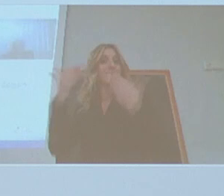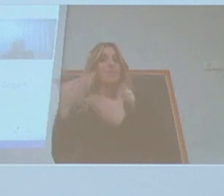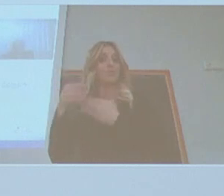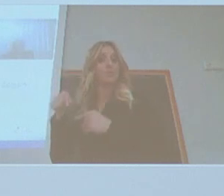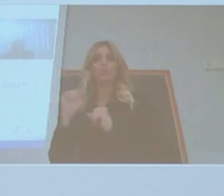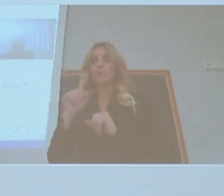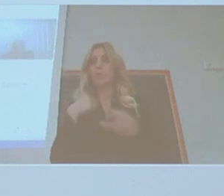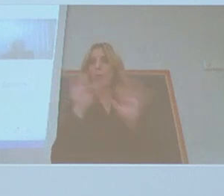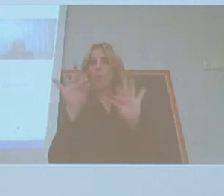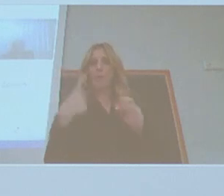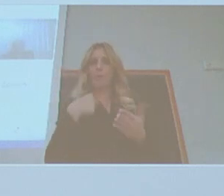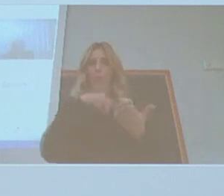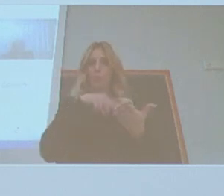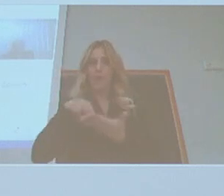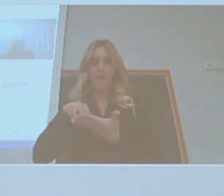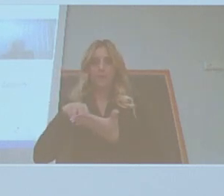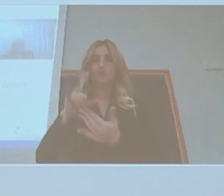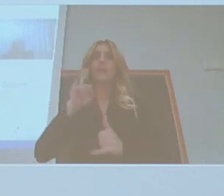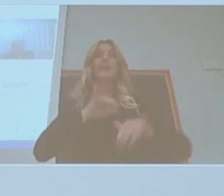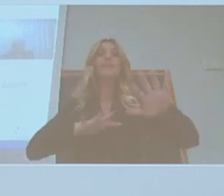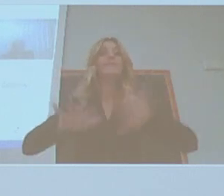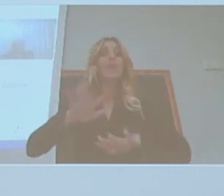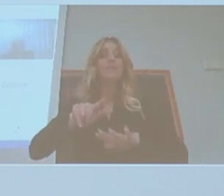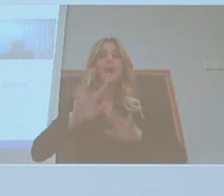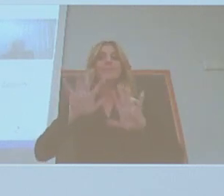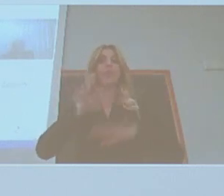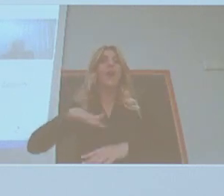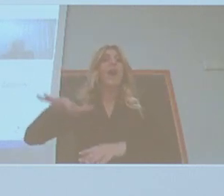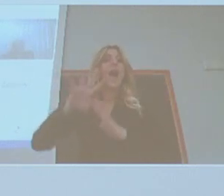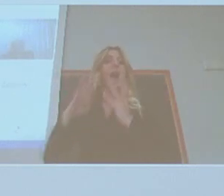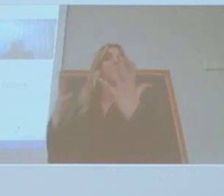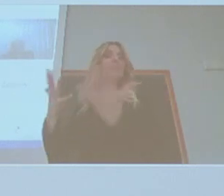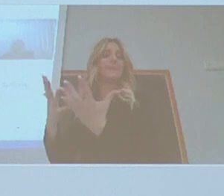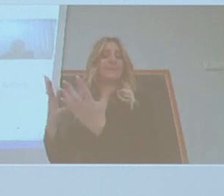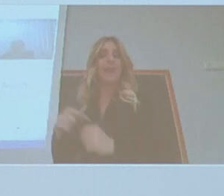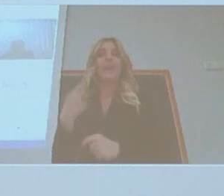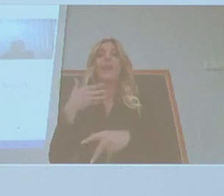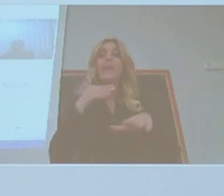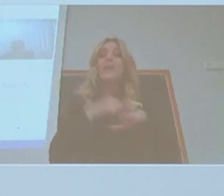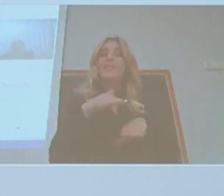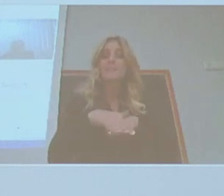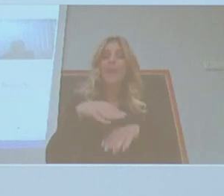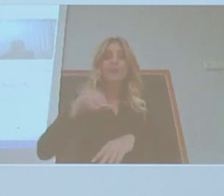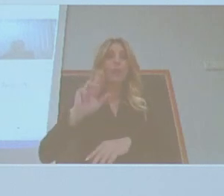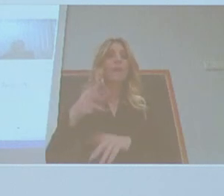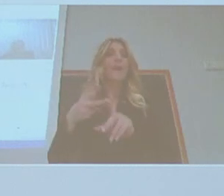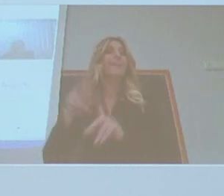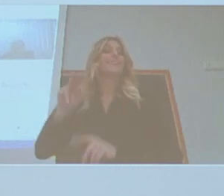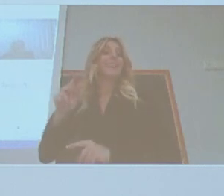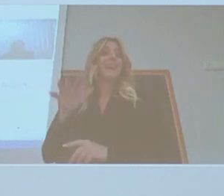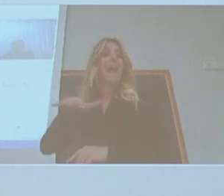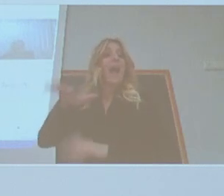posso leggere alcuni: l'informatico ambientale, l'esperto del marketing